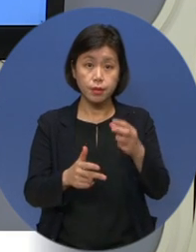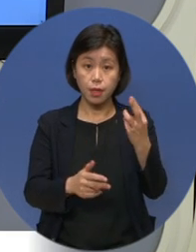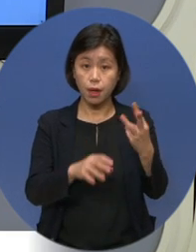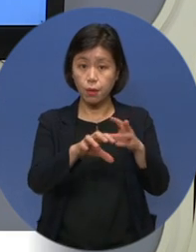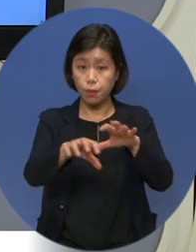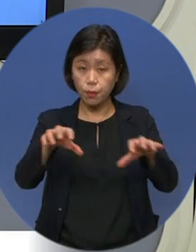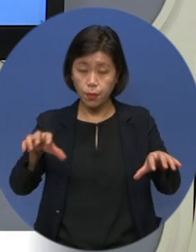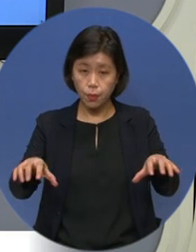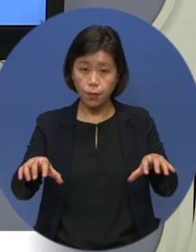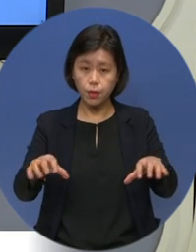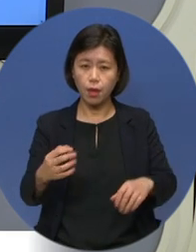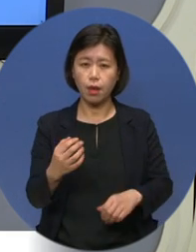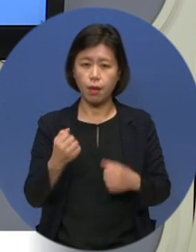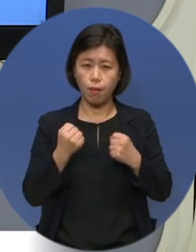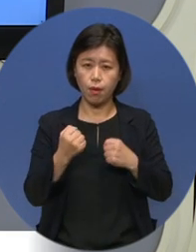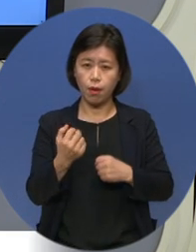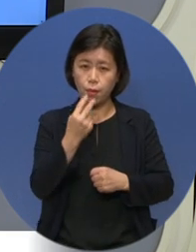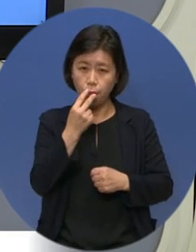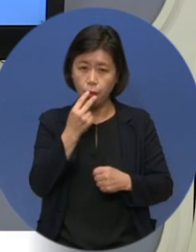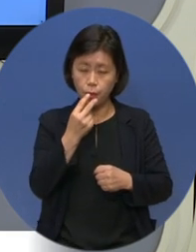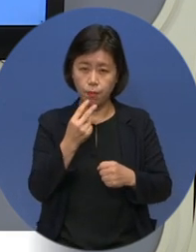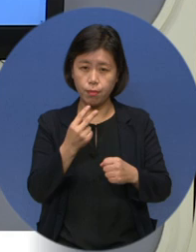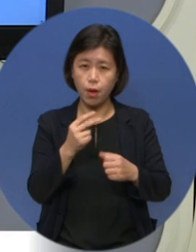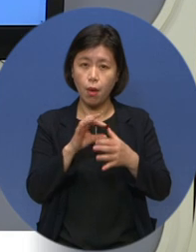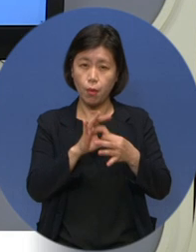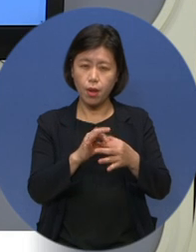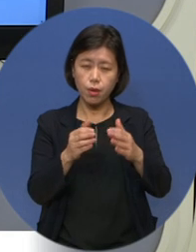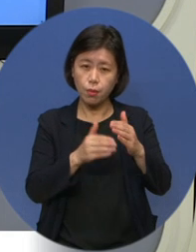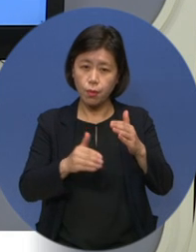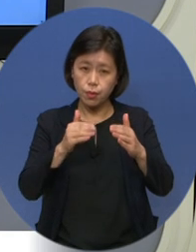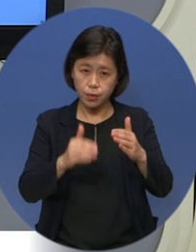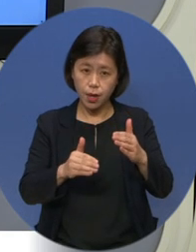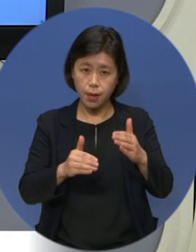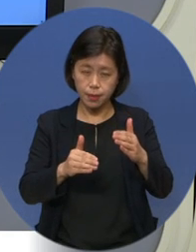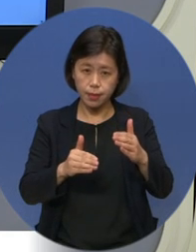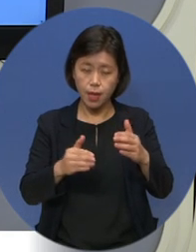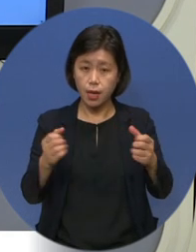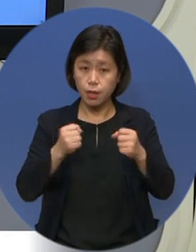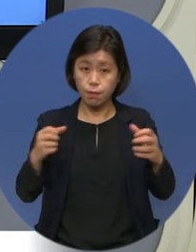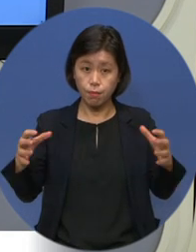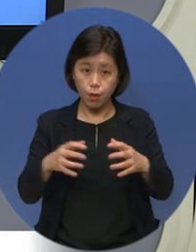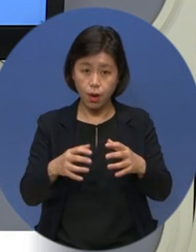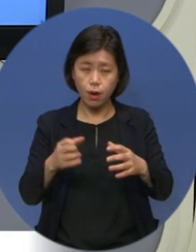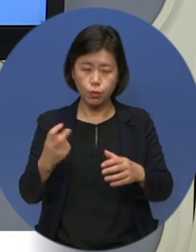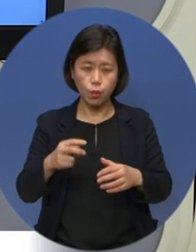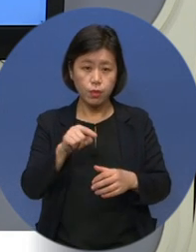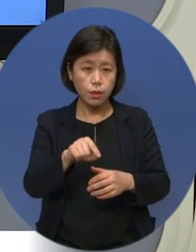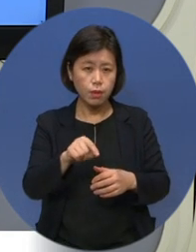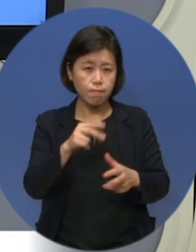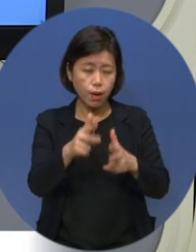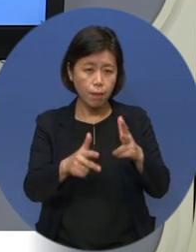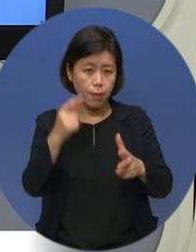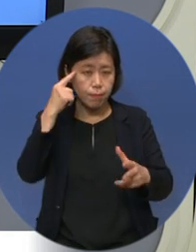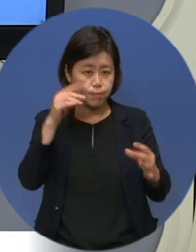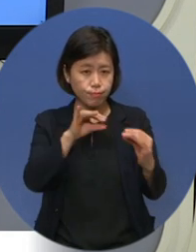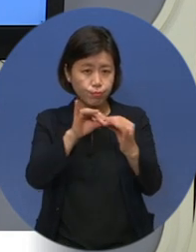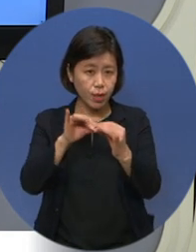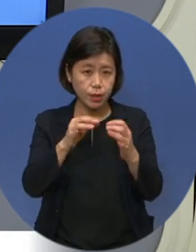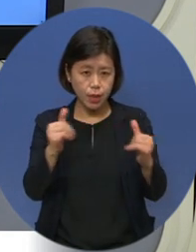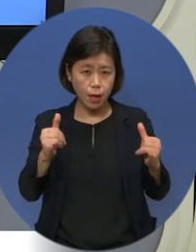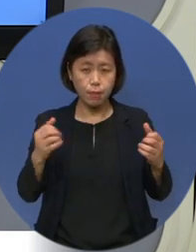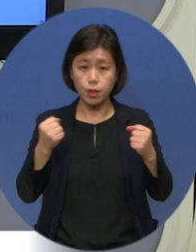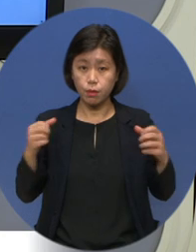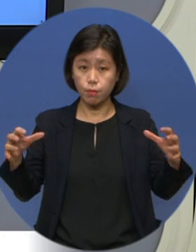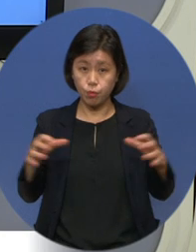건강보험관리공단 에 적극적인 대상자 발 골의 협조와 이에 공감한 기부자들의 기부 참여가 함께